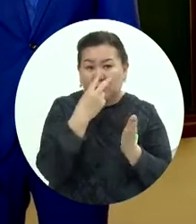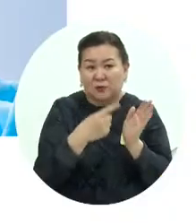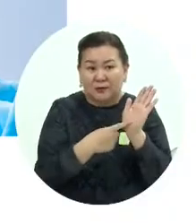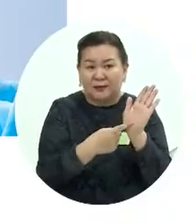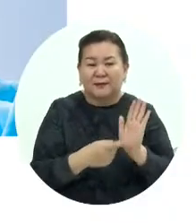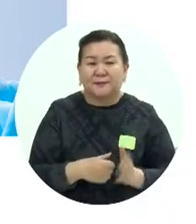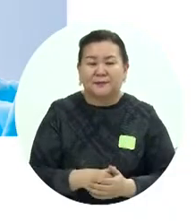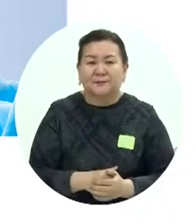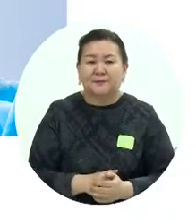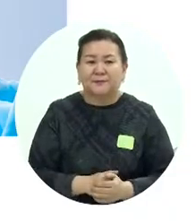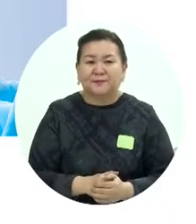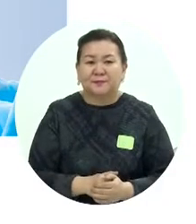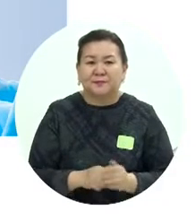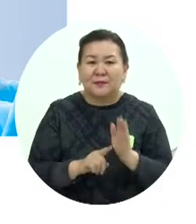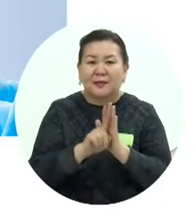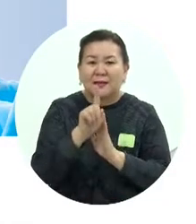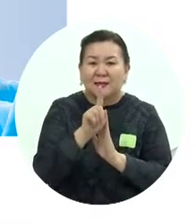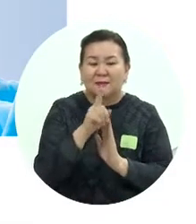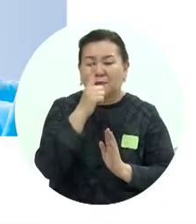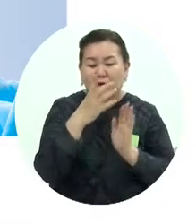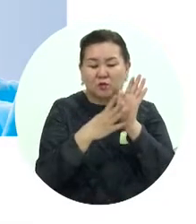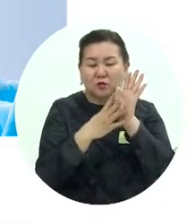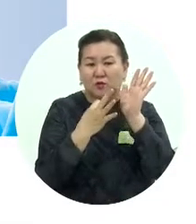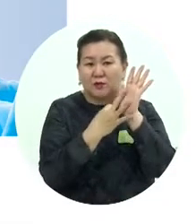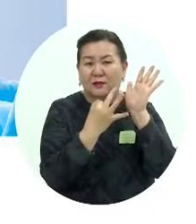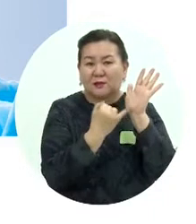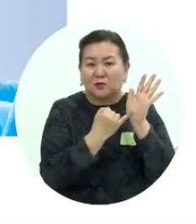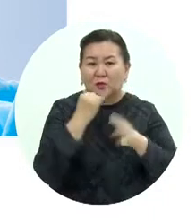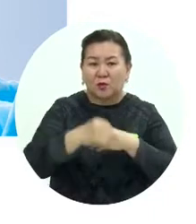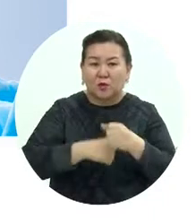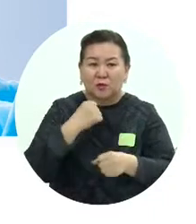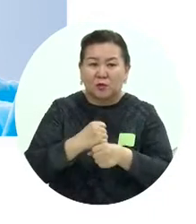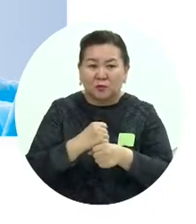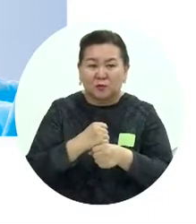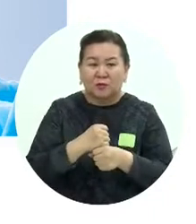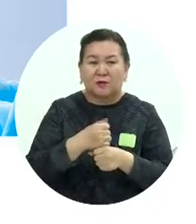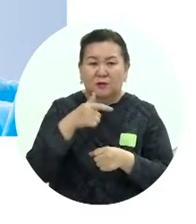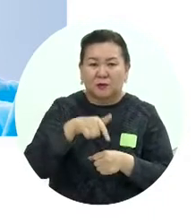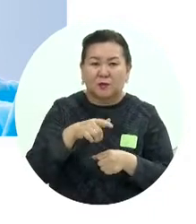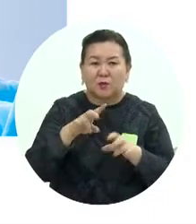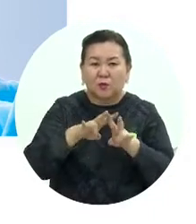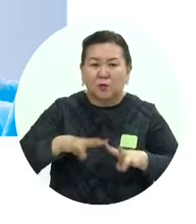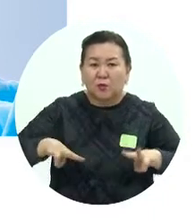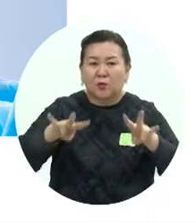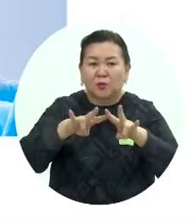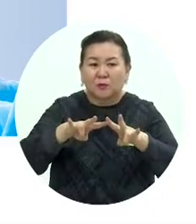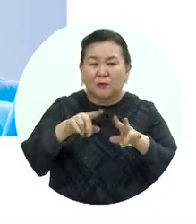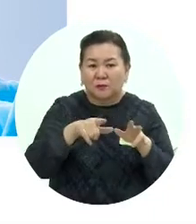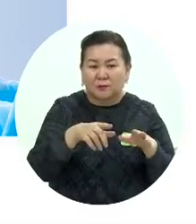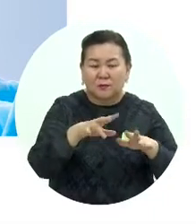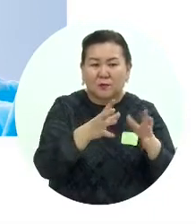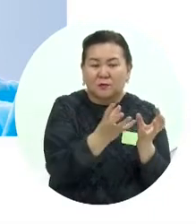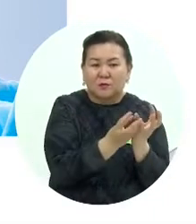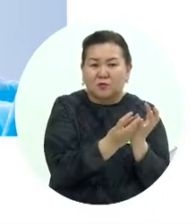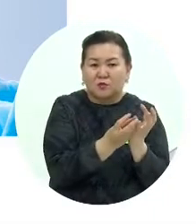үзье. За эхний зурагт 1984 оны Бутанын Александр мөсөн голуудын сансрын